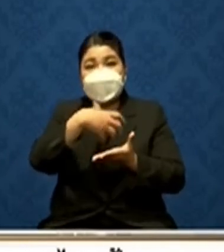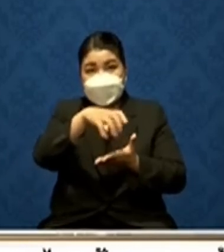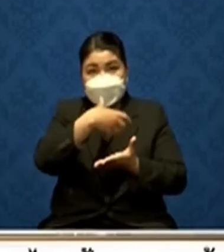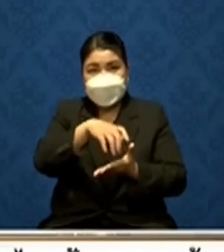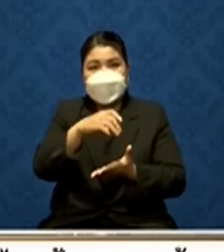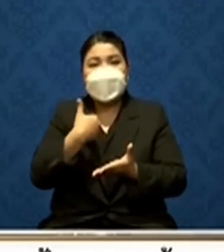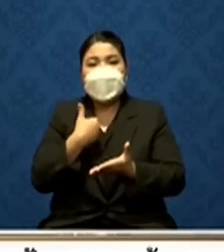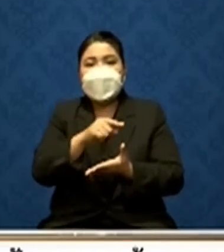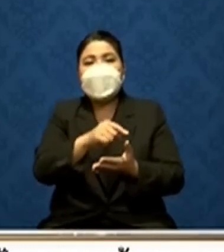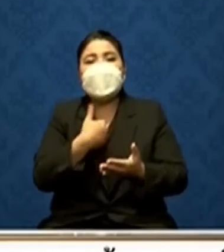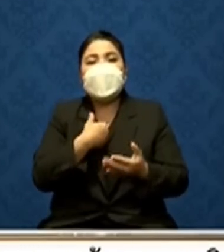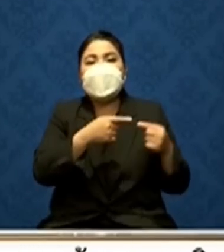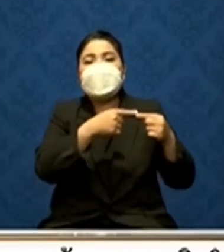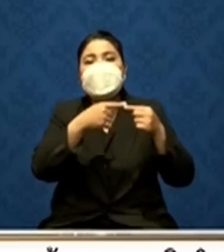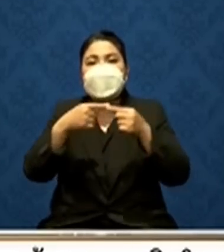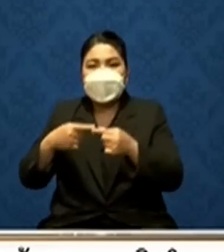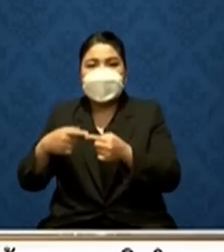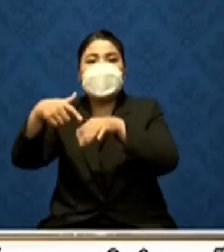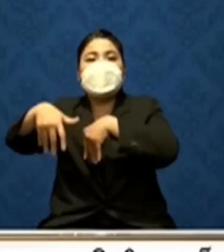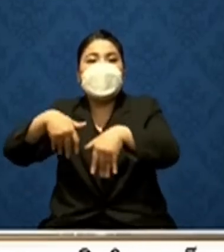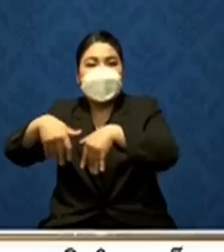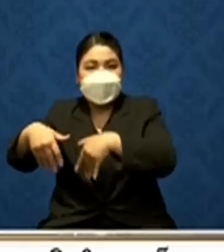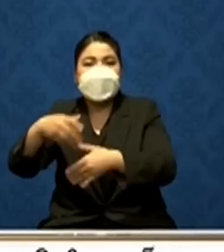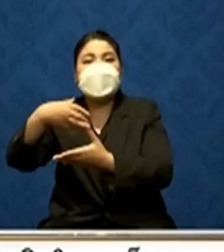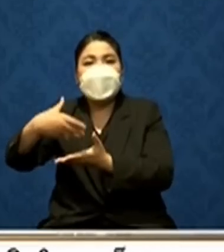สมาชิกบอกเก่ากับพี่น้องประชาชนเพื่อ